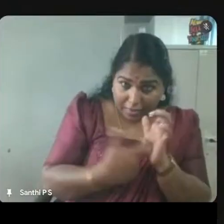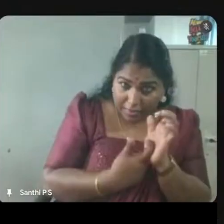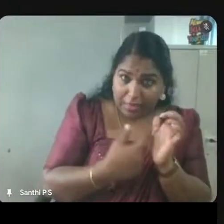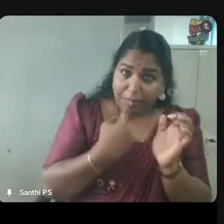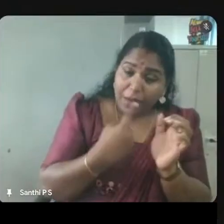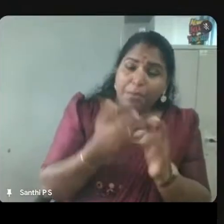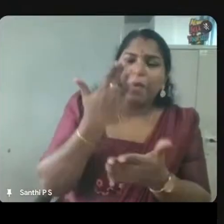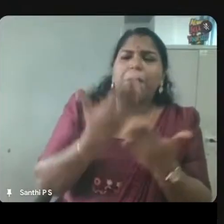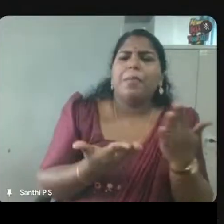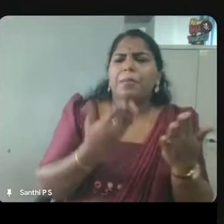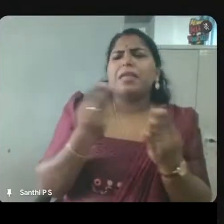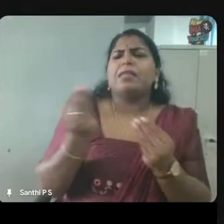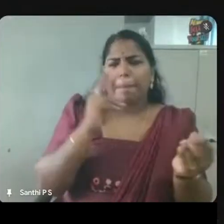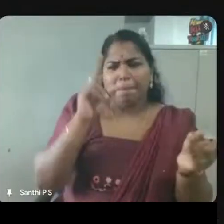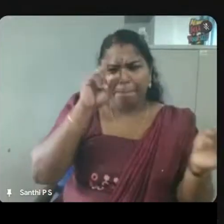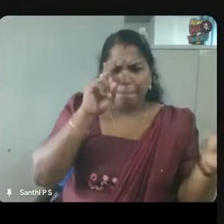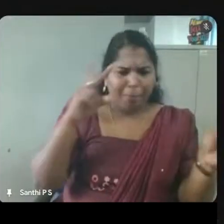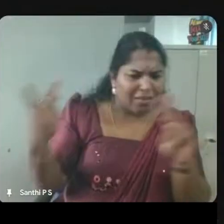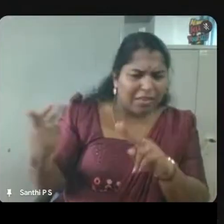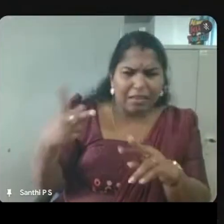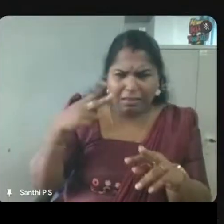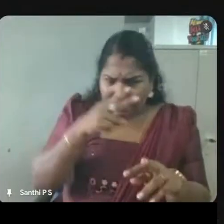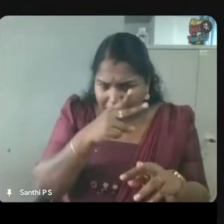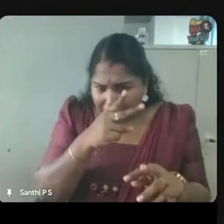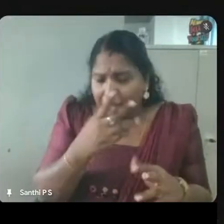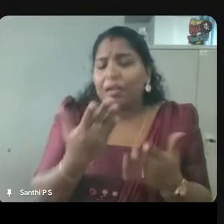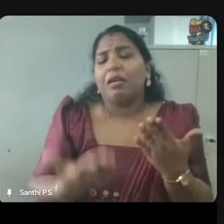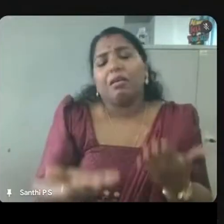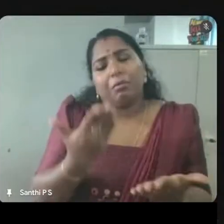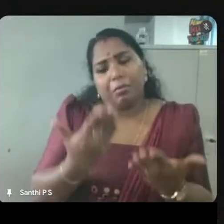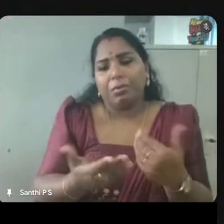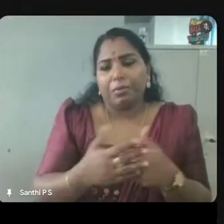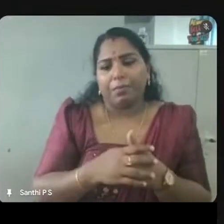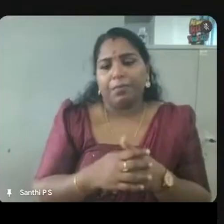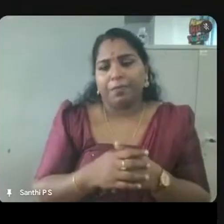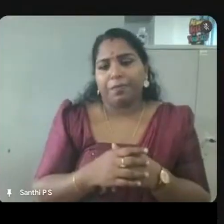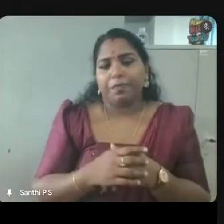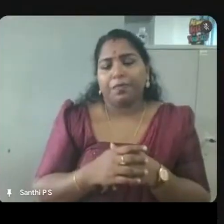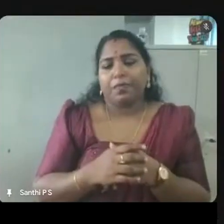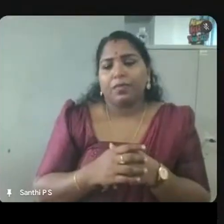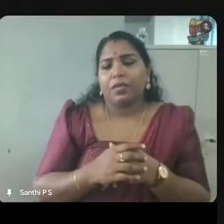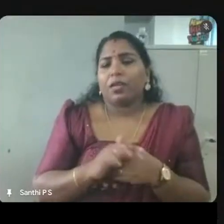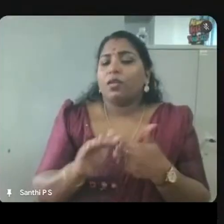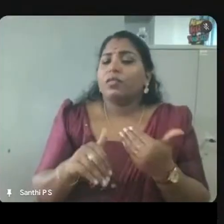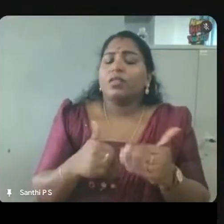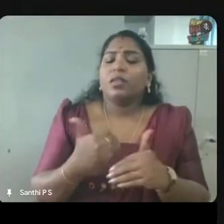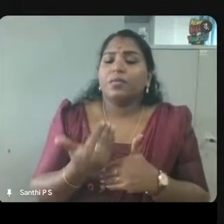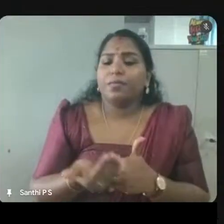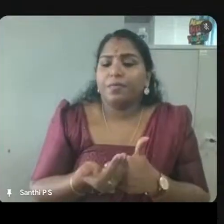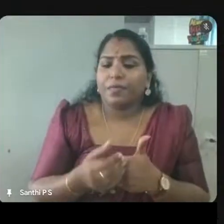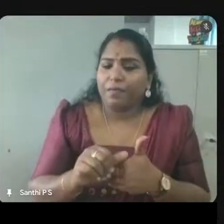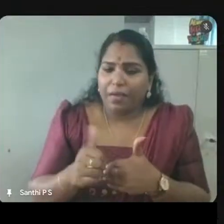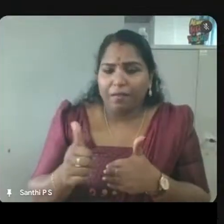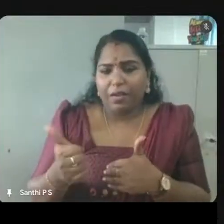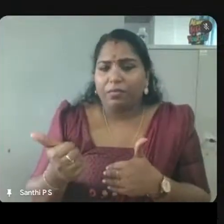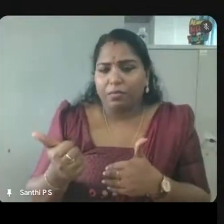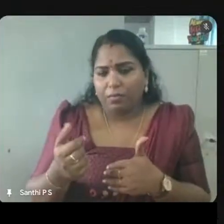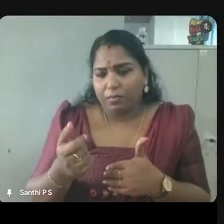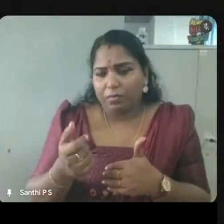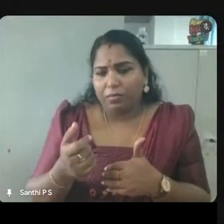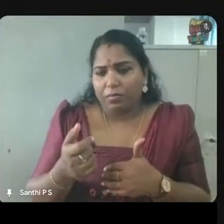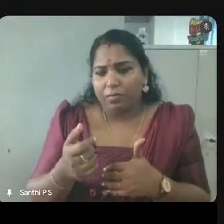ഒരു കാരണം. ഓക്കെ. പിന്നെ വേറെ നമുക്ക് സർജറി വേണ്ടി വരാവുന്ന പല കണ്ടീഷൻസ് ഉണ്ട് സാർ. ഈ ലെൻസിന്റെ പൊസിഷൻ ചിലപ്പോൾ ചെറുതായിട്ടൊന്ന്